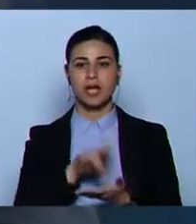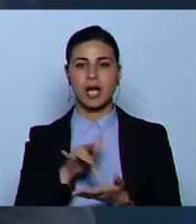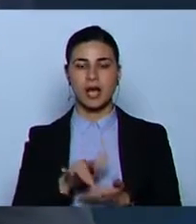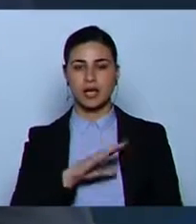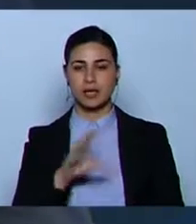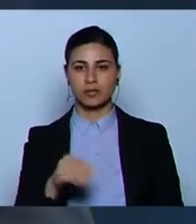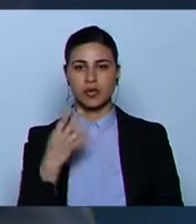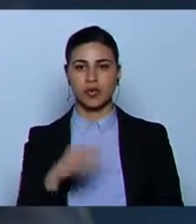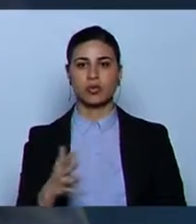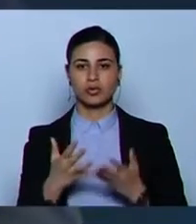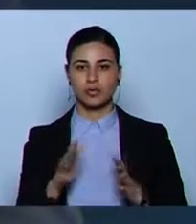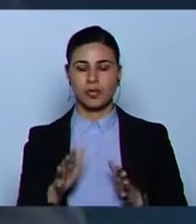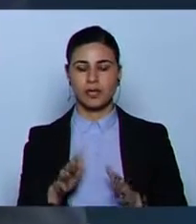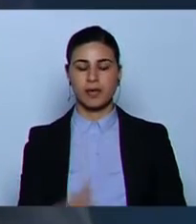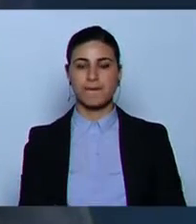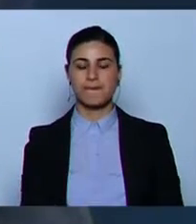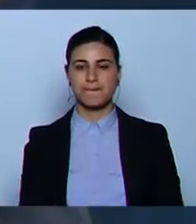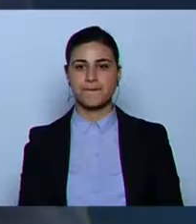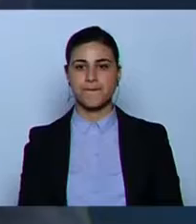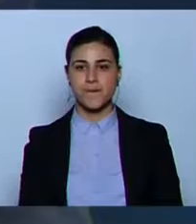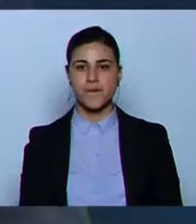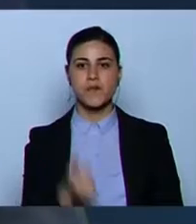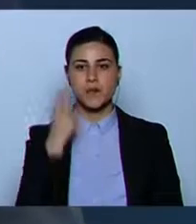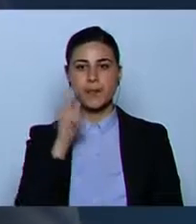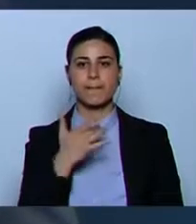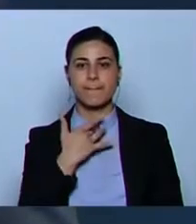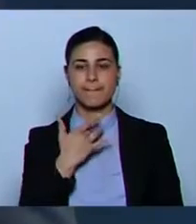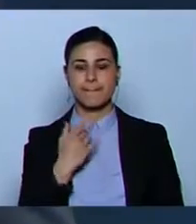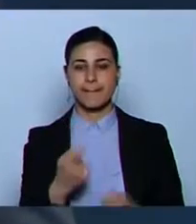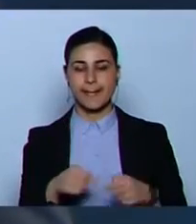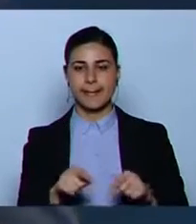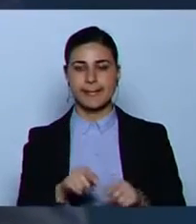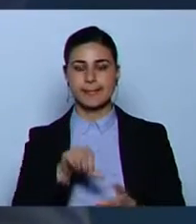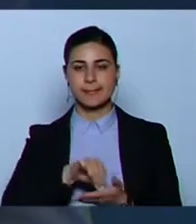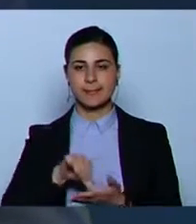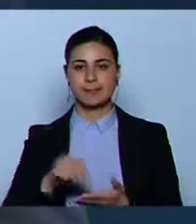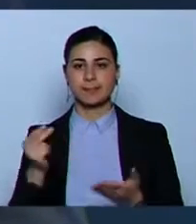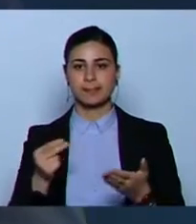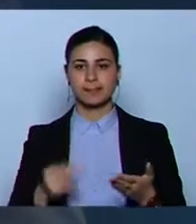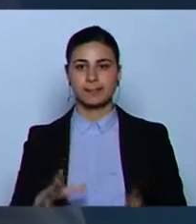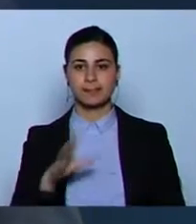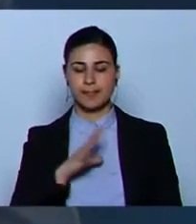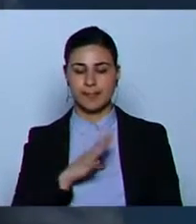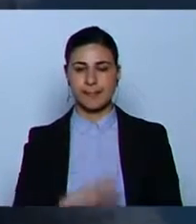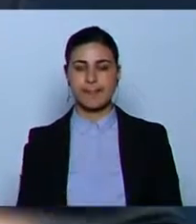ქალაქებისგან, 50-ზე მეტმა გახსოვთ მერმა და საკრებულოს თავმჯდომარემ ქალაქისა მოაწერა ხელი.